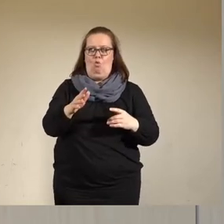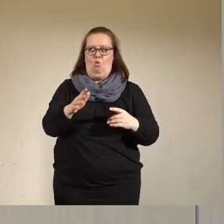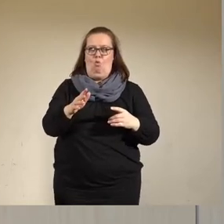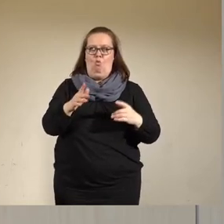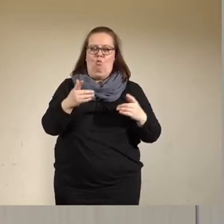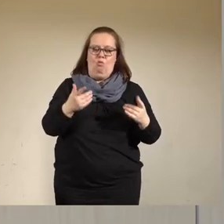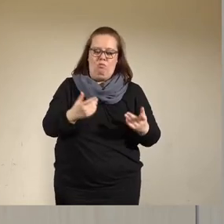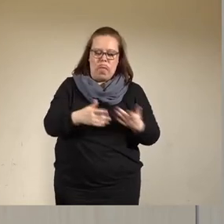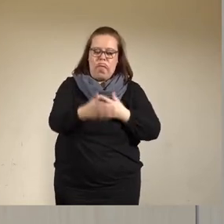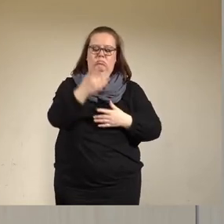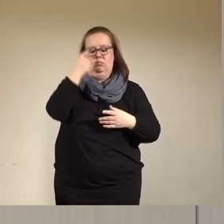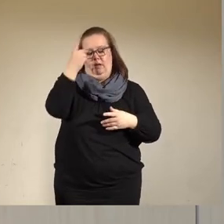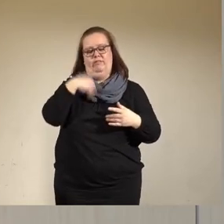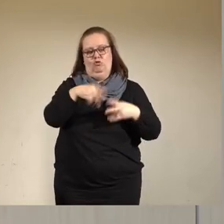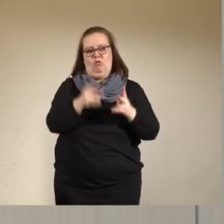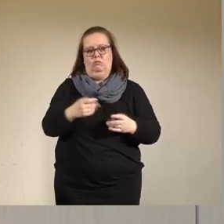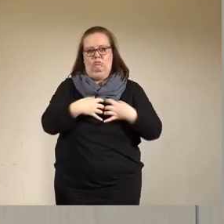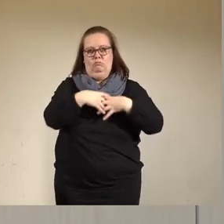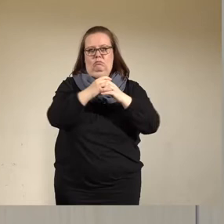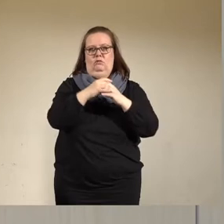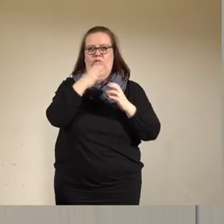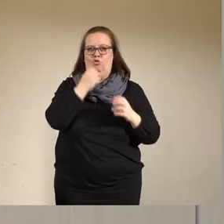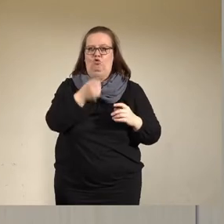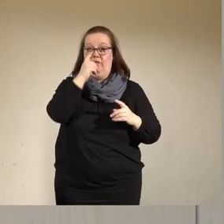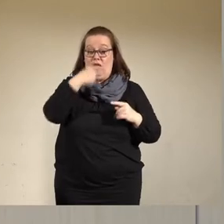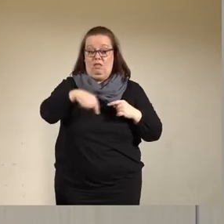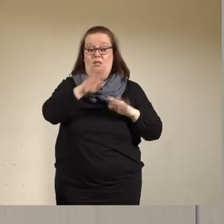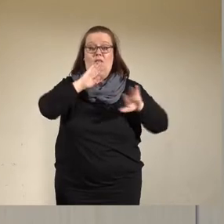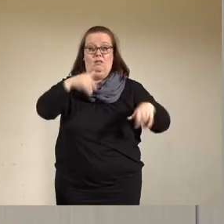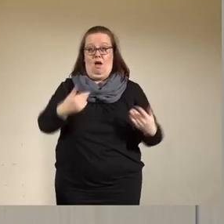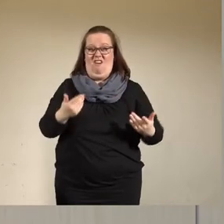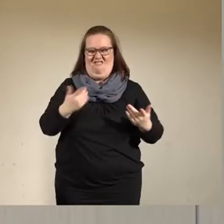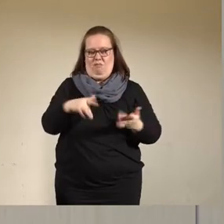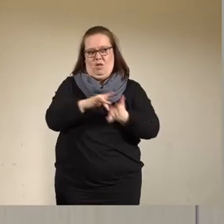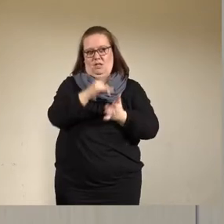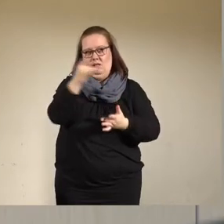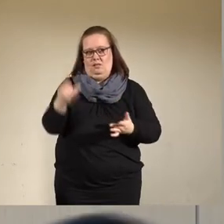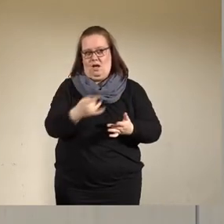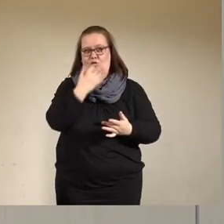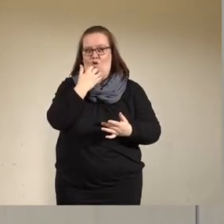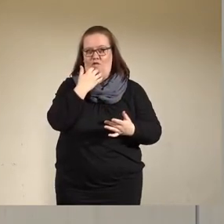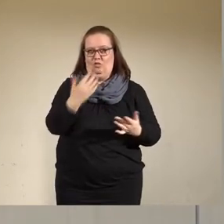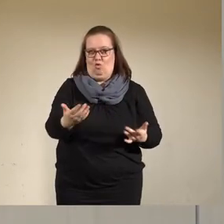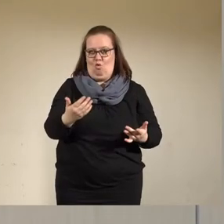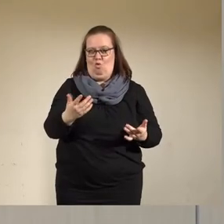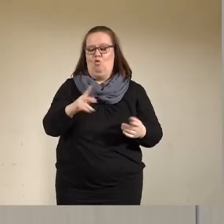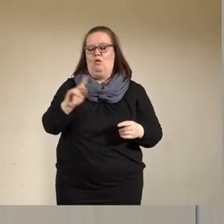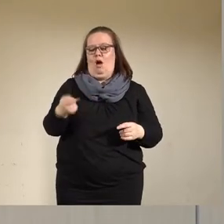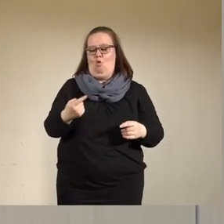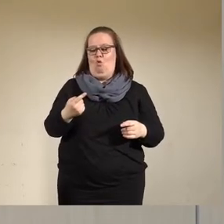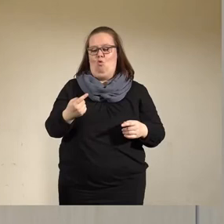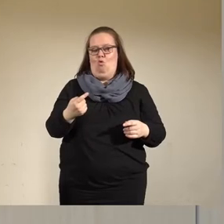all diejenigen vor, die in dieser Stadt was auf die Beine stellen wollen, wenn sie es denn wieder dürfen, Mitte des Jahres, hoffen wir. Und wir